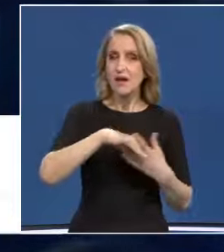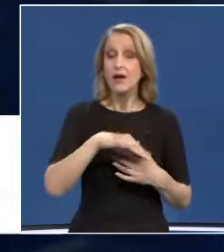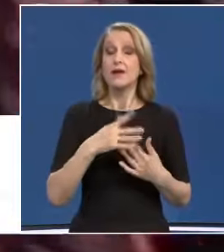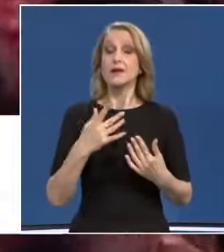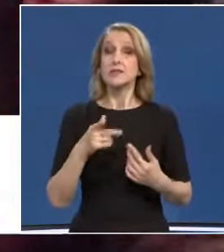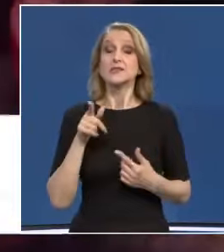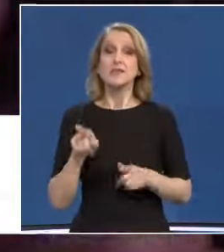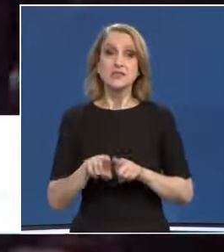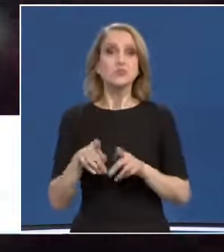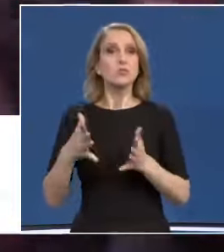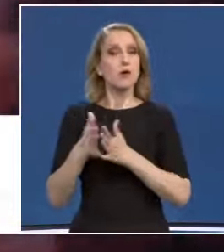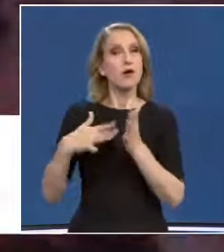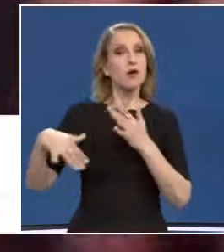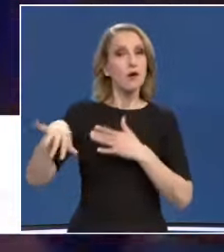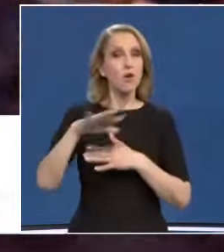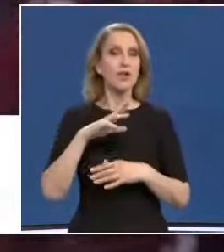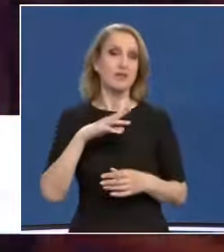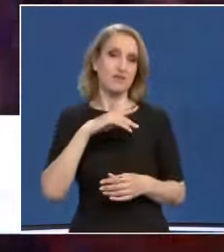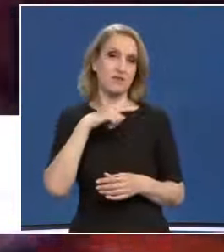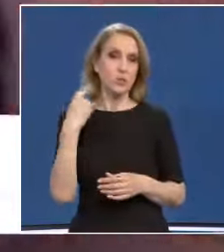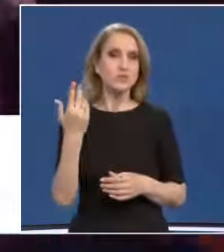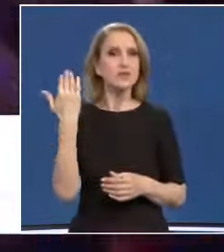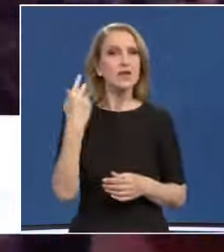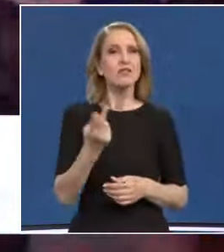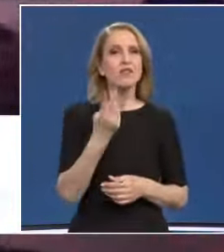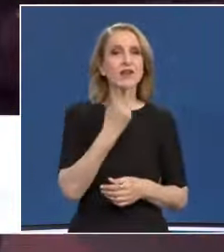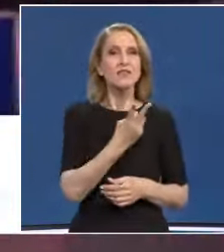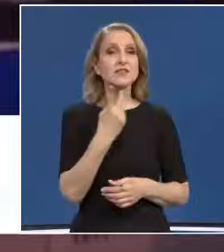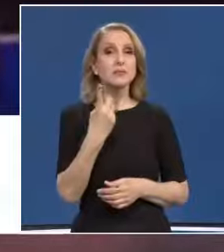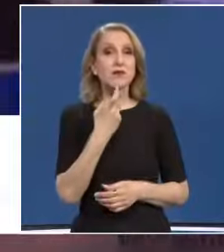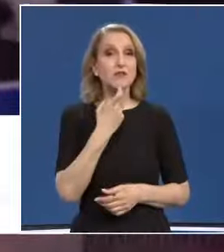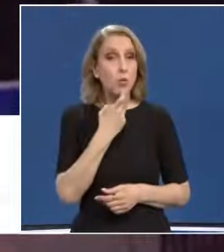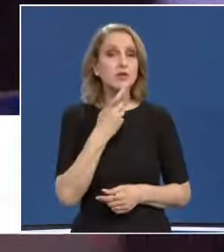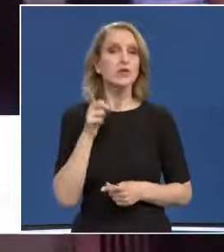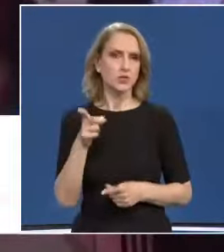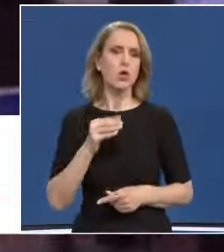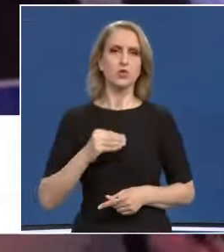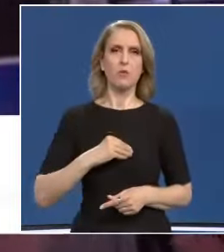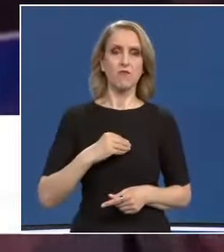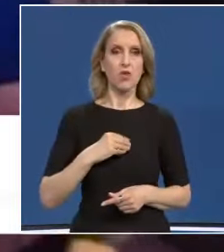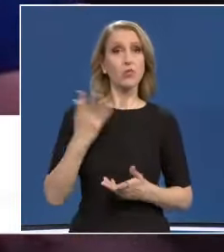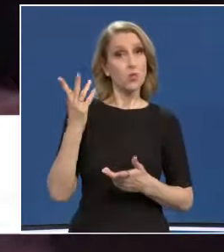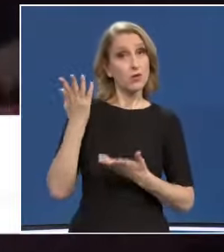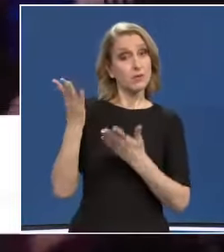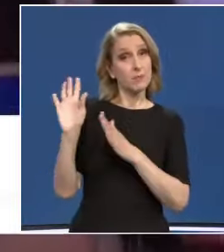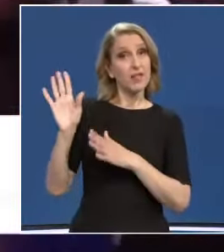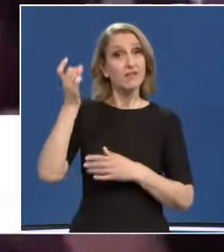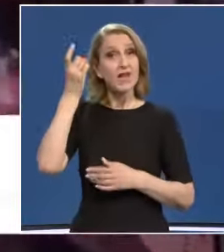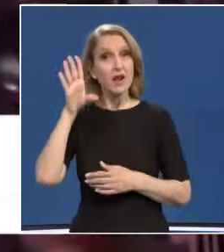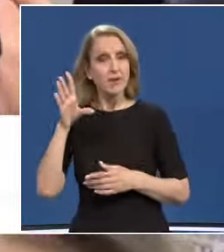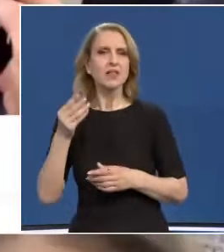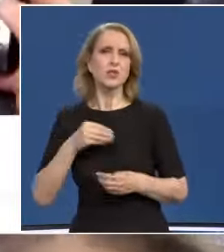на разнородната руска опозиция заради това, че през 2021 година доброволно се завърна в Русия от